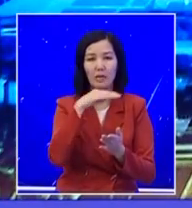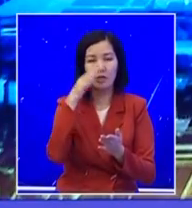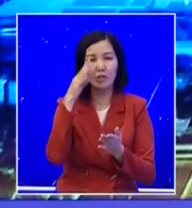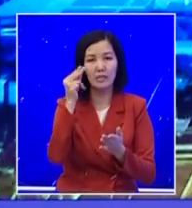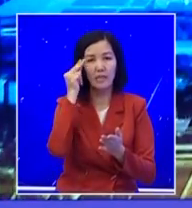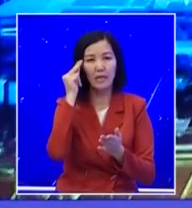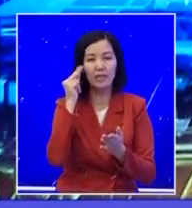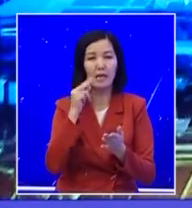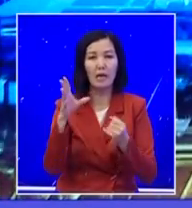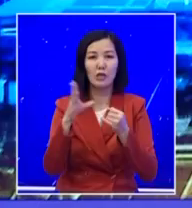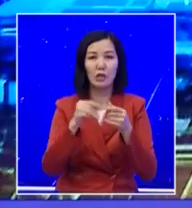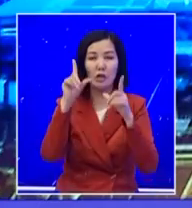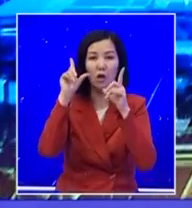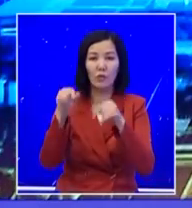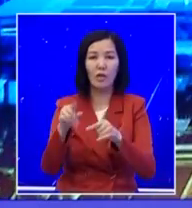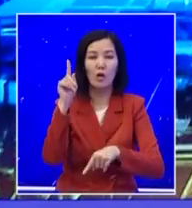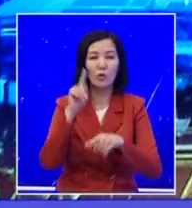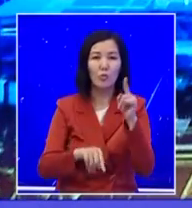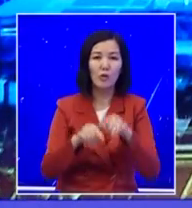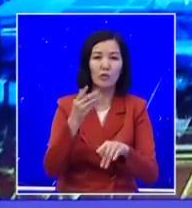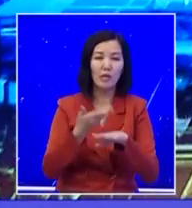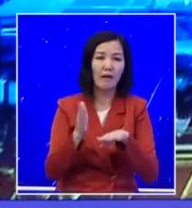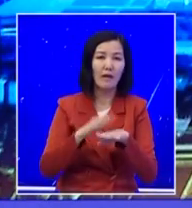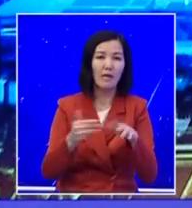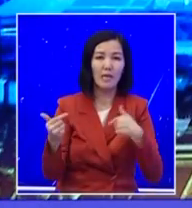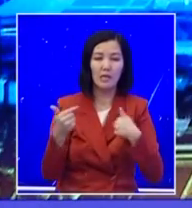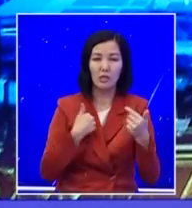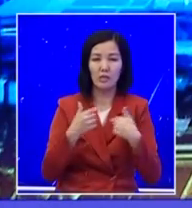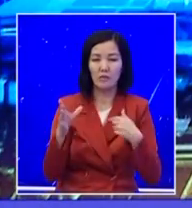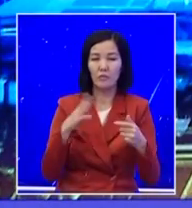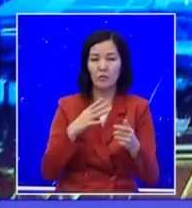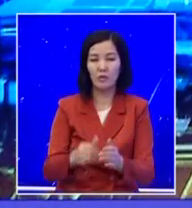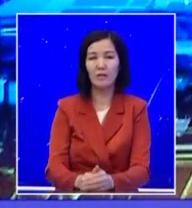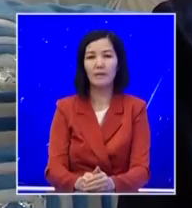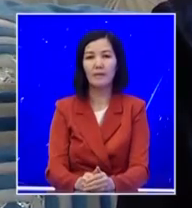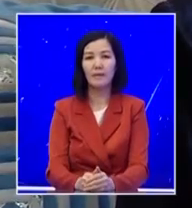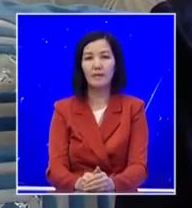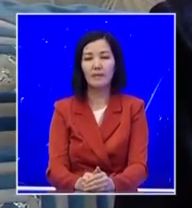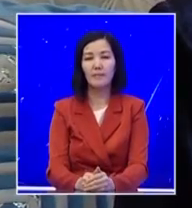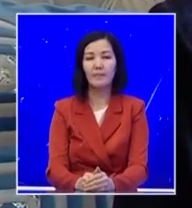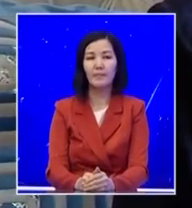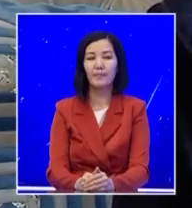Қытайға жер аударылады. Туған туыстары небір қиыншылықты бастан өткереді.